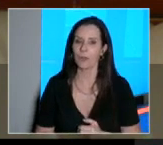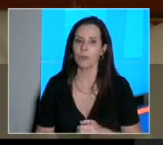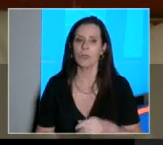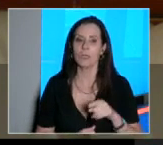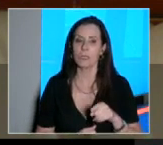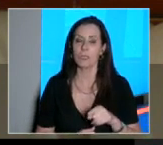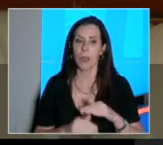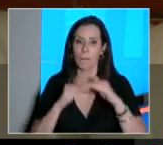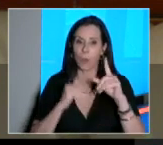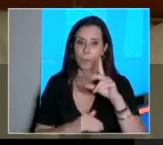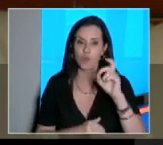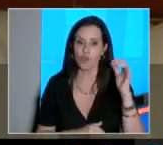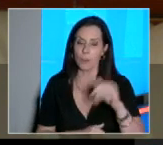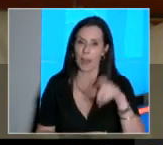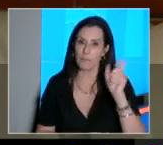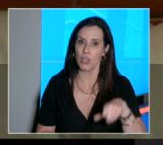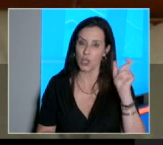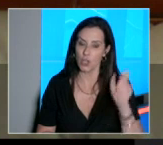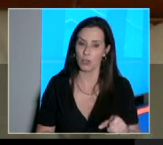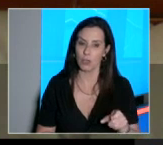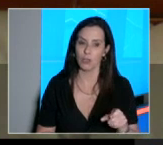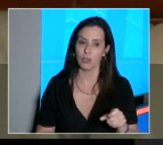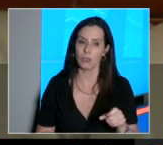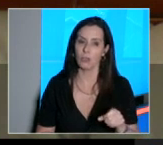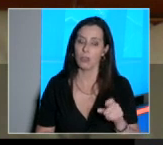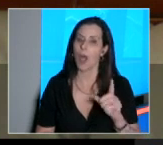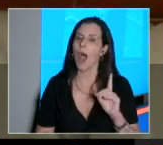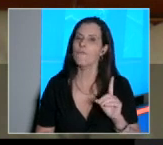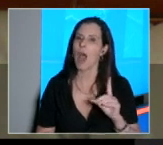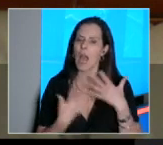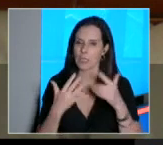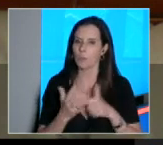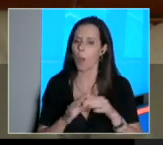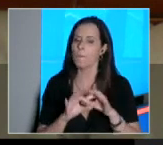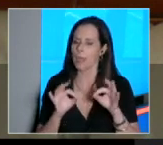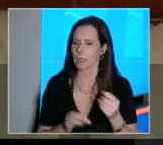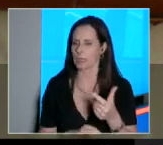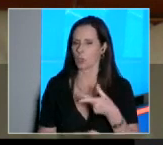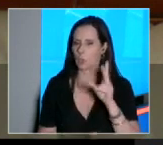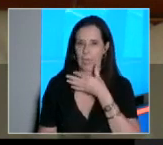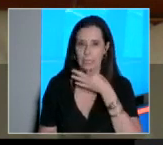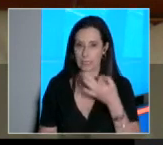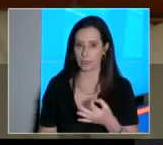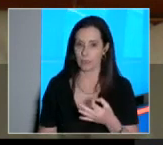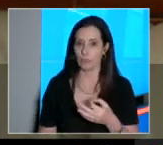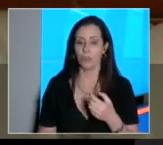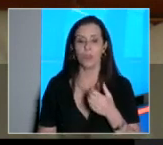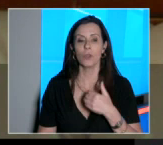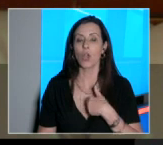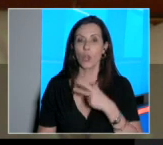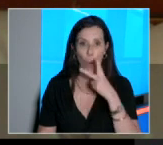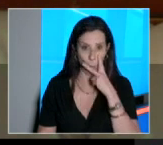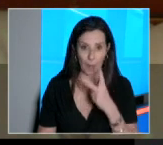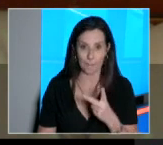הכל מדובר פה על פחות מ-130 אלף איש. ואז הסיפור הזה מתחיל להיות קצת יותר רציני. כלומר, שאנחנו